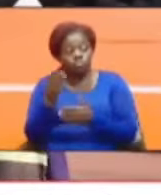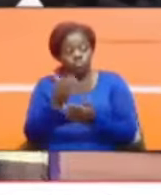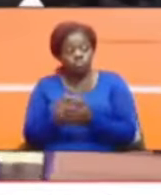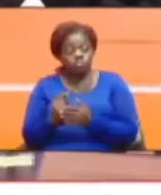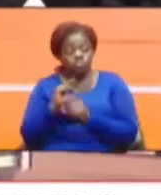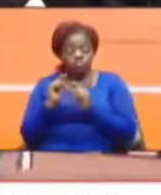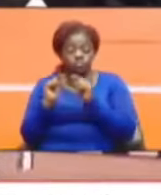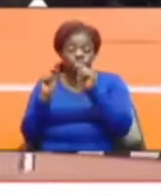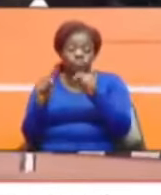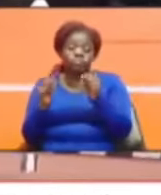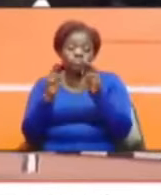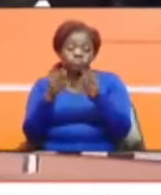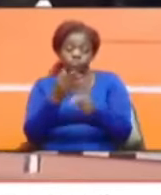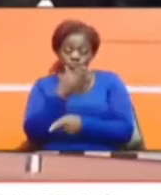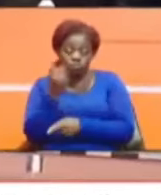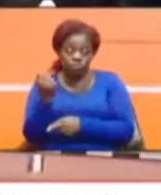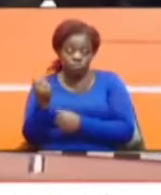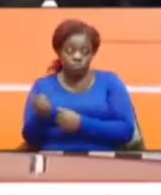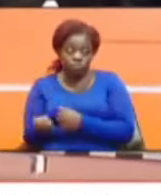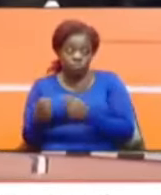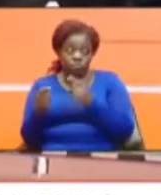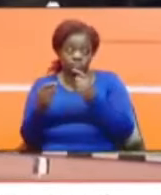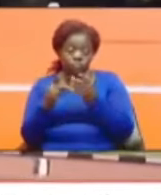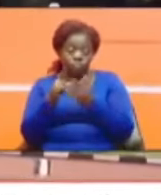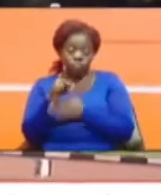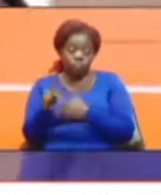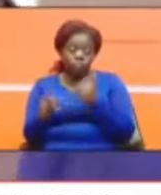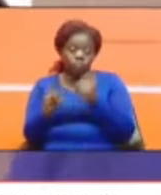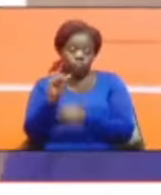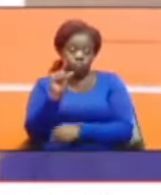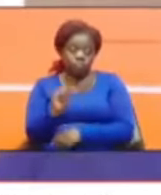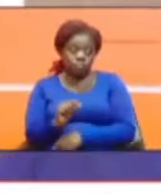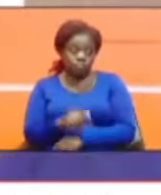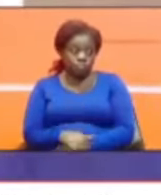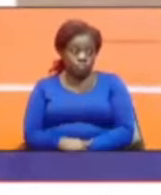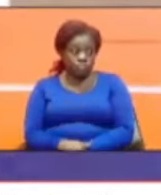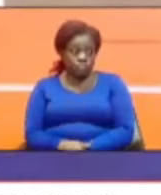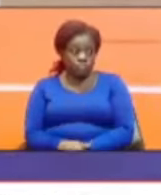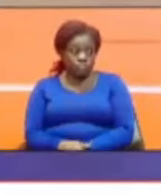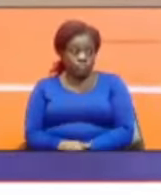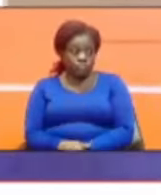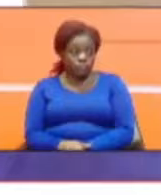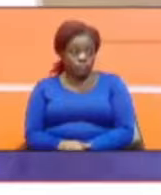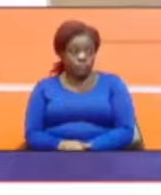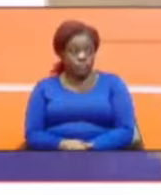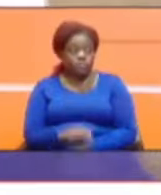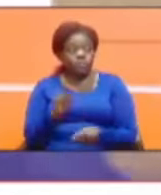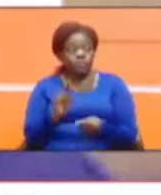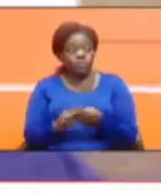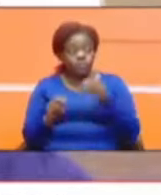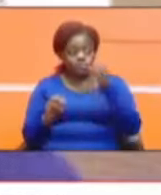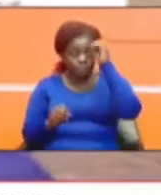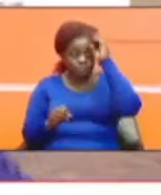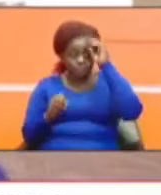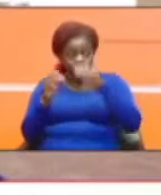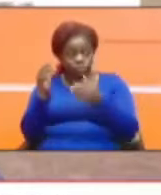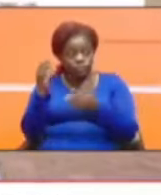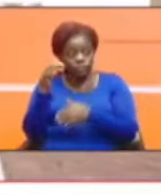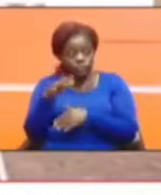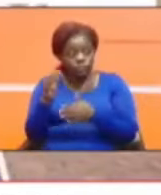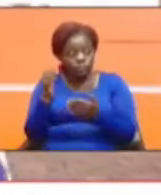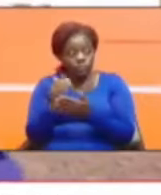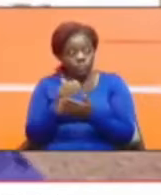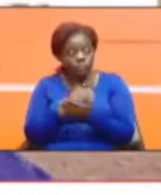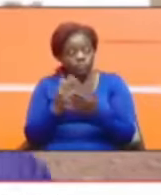abanajja okusuubira ekisinga ku miwendo egy'enseko obuseko. Ekulwokutaano olina okusuubira innovation nyingi kubanga ffe moto yaffe